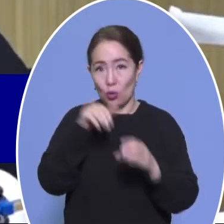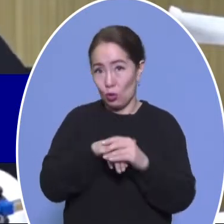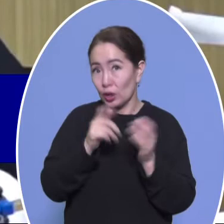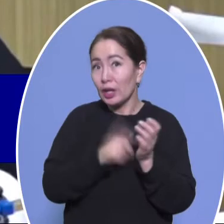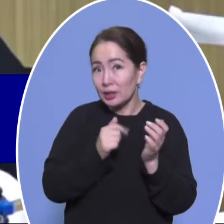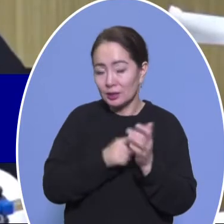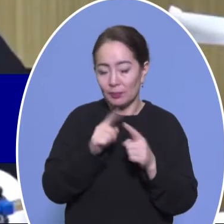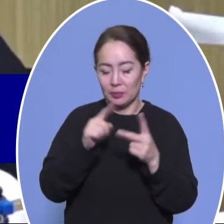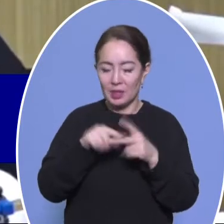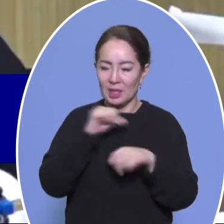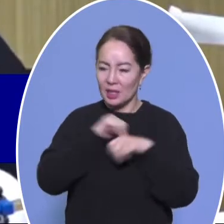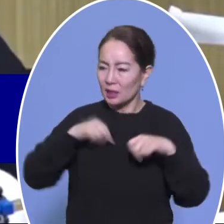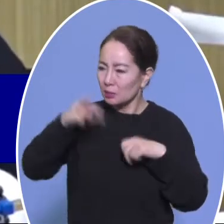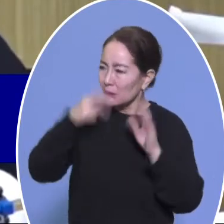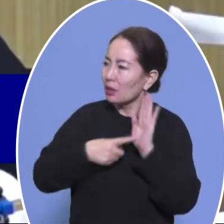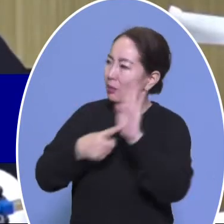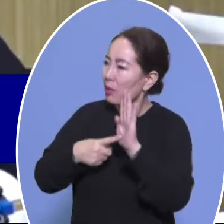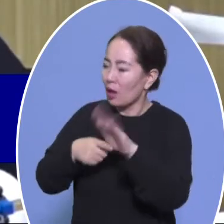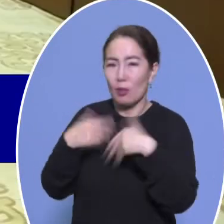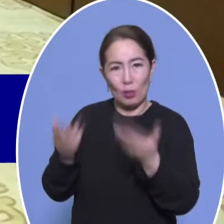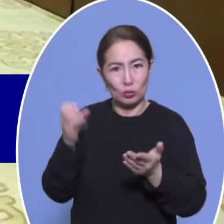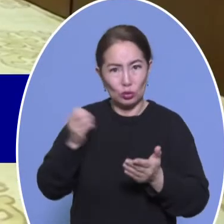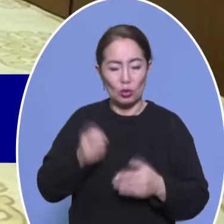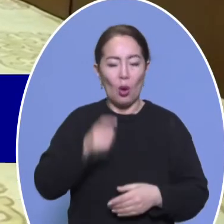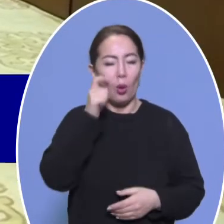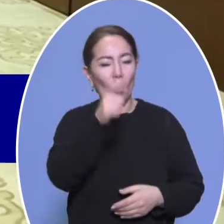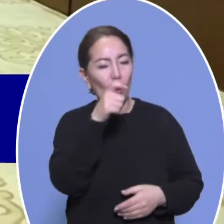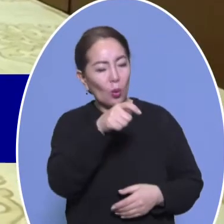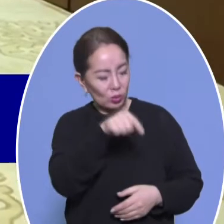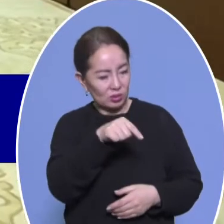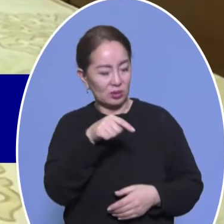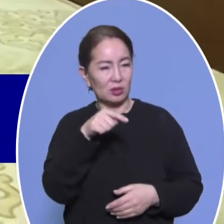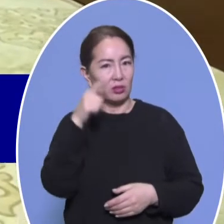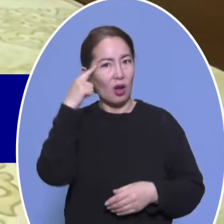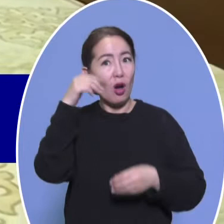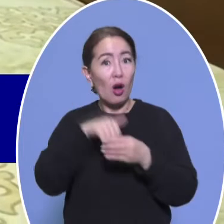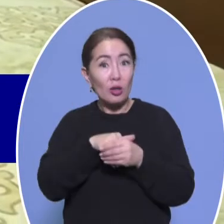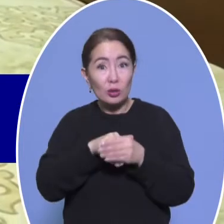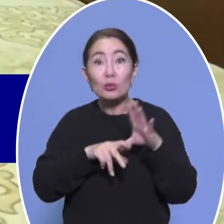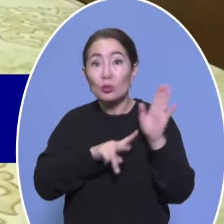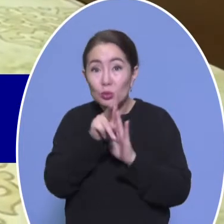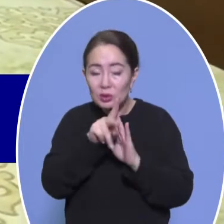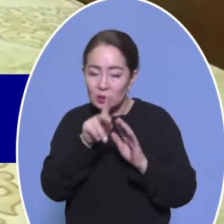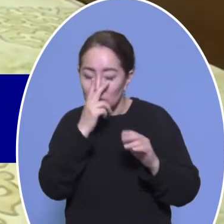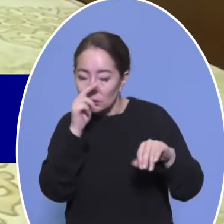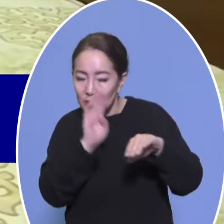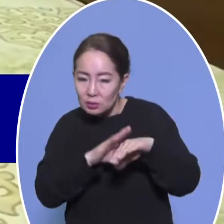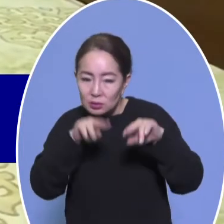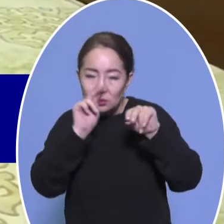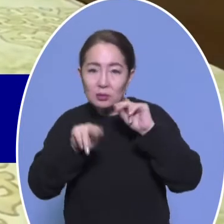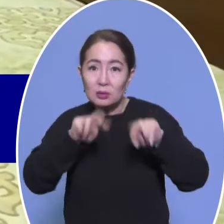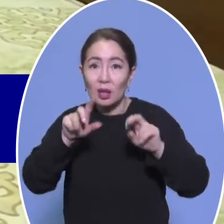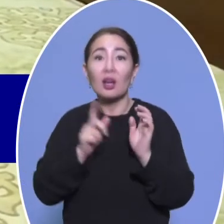цахимжуулахаас гадна энэ дээр иргэд мэдээлэл өгдөг байх хэрэгтэй. Нэг юм тогтчихсан юм шиг нэг юм ойлголт бас одоо үүсчихэд байгааг л бидний хувьд